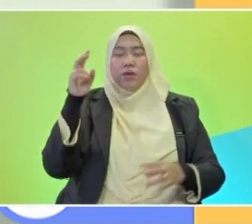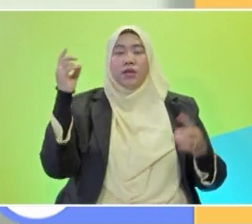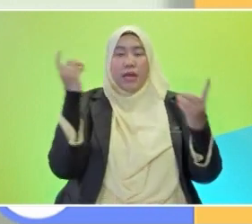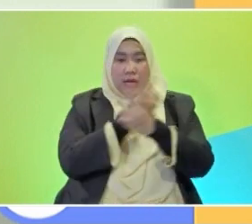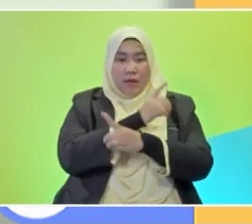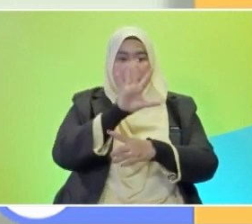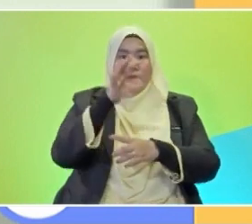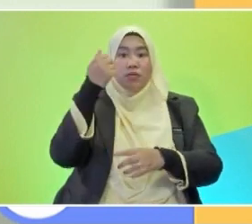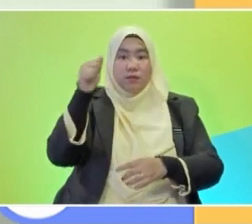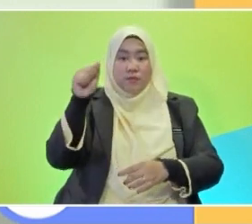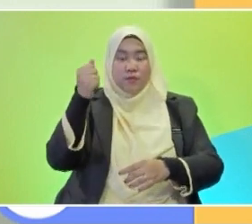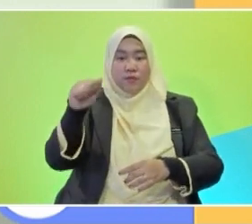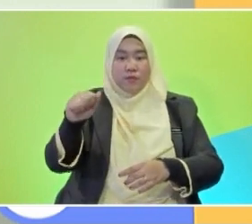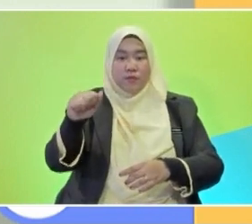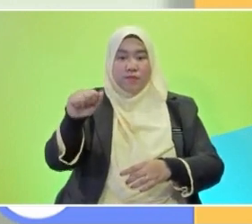10 11